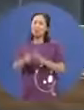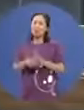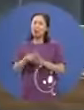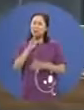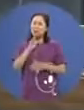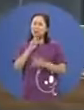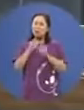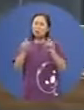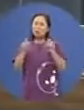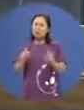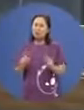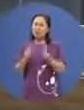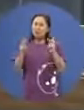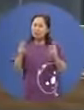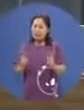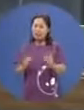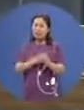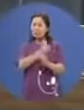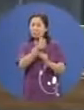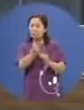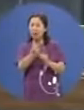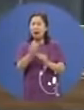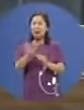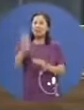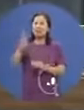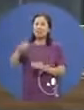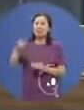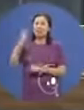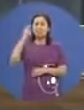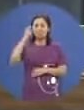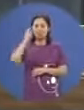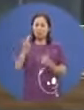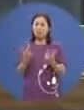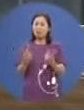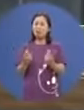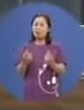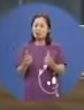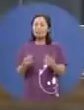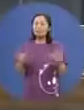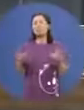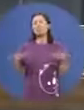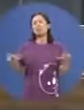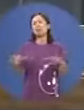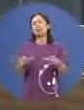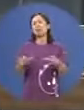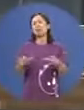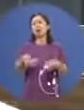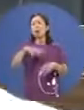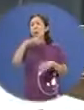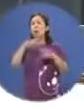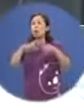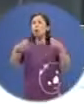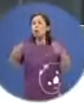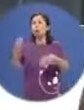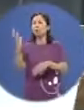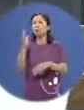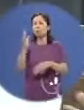ね、はい、少子化っていうか、高齢化よりもむしろ少子化ですよね、はい、少子化がどんどん進ん